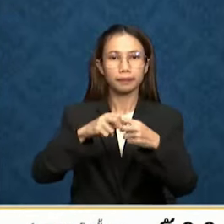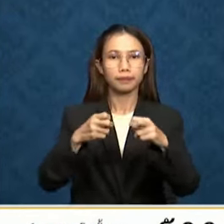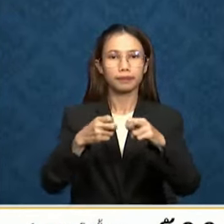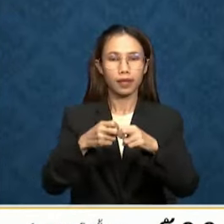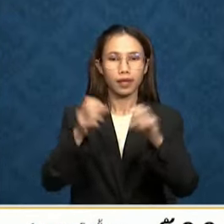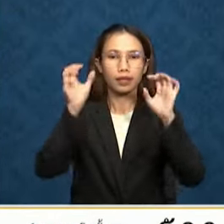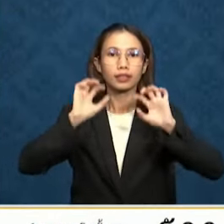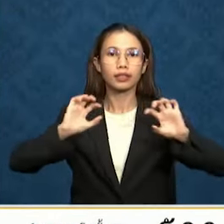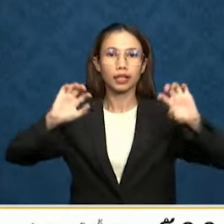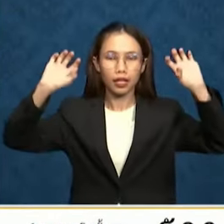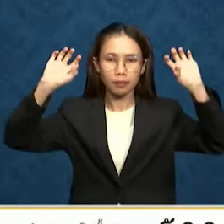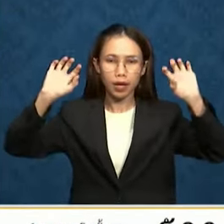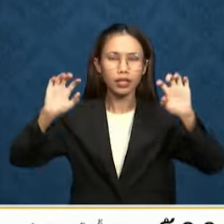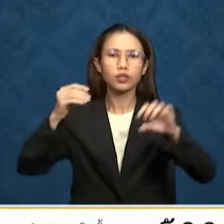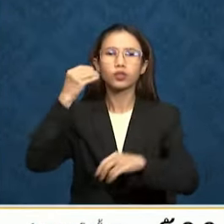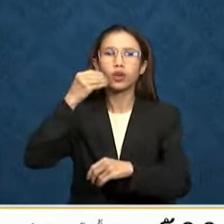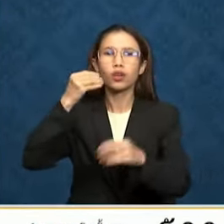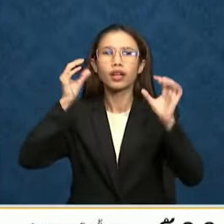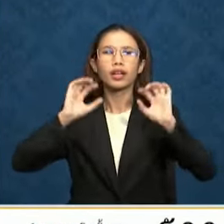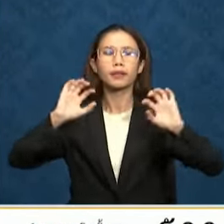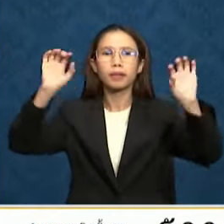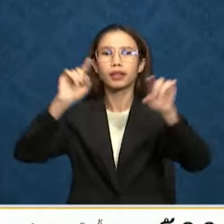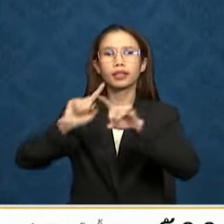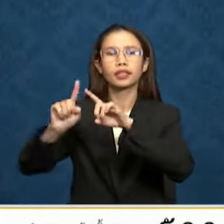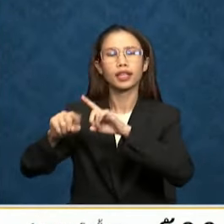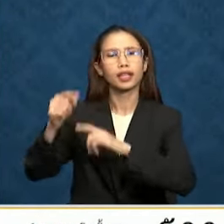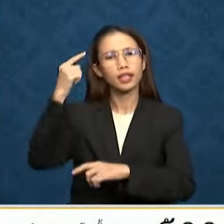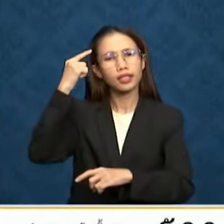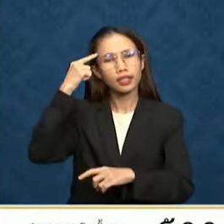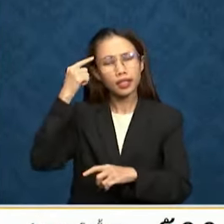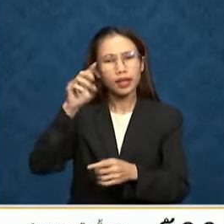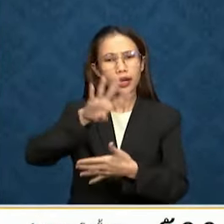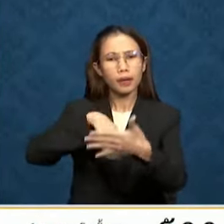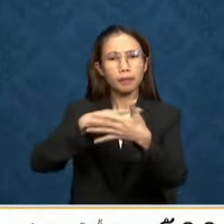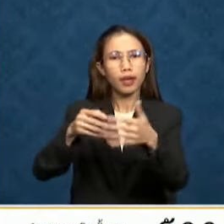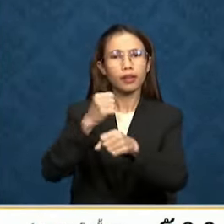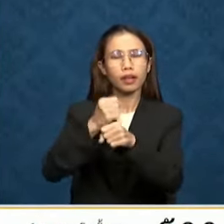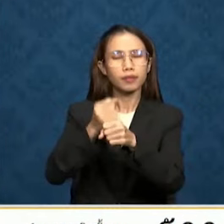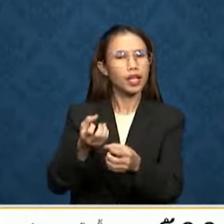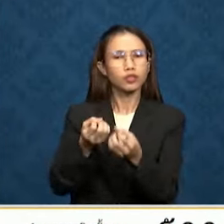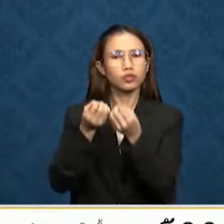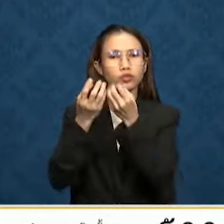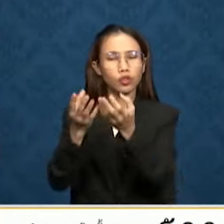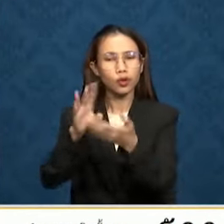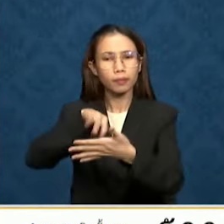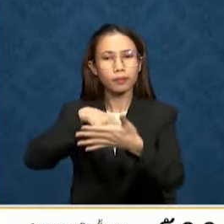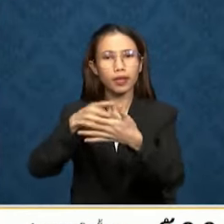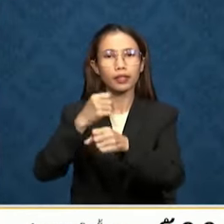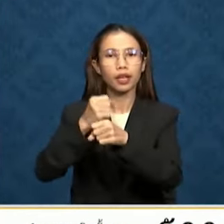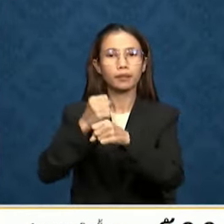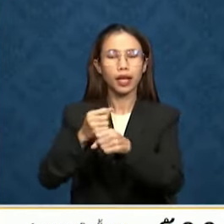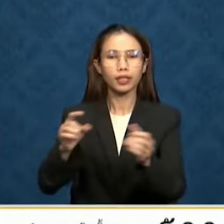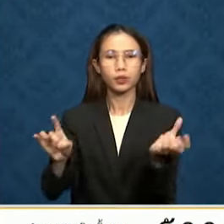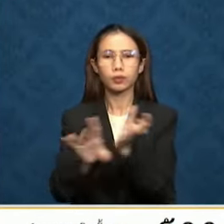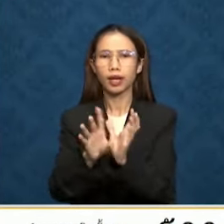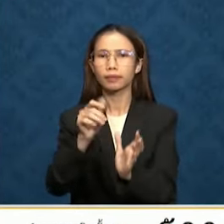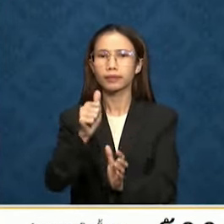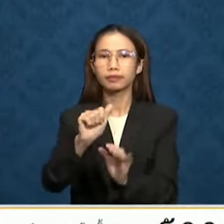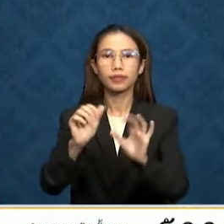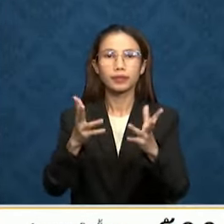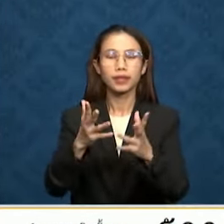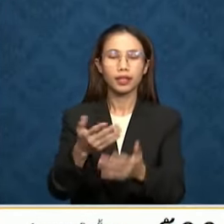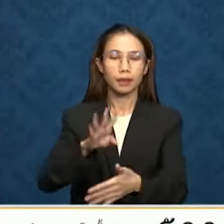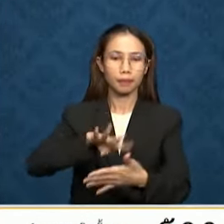รัฐบาลกี่ยุคกี่สมัยทำไมถึงไม่สามารถที่จะนำส่งนโยบายได้อย่างมีประสิทธิภาพเพราะว่าบางทีเนี่ยนอกจาก